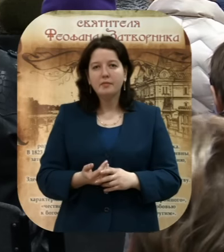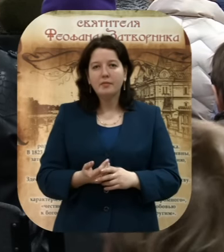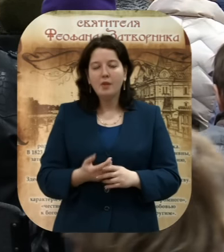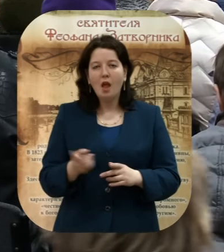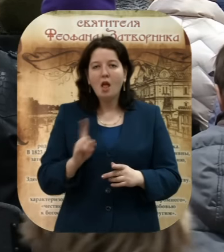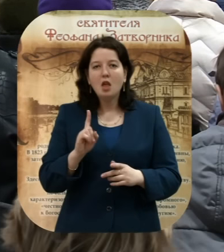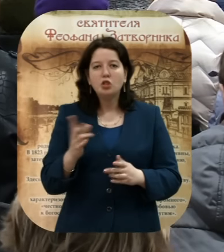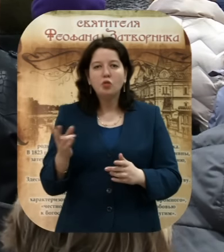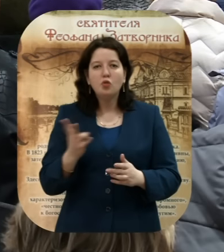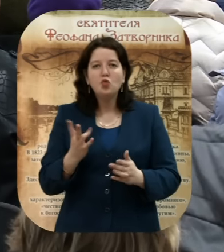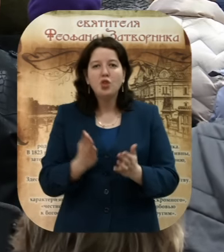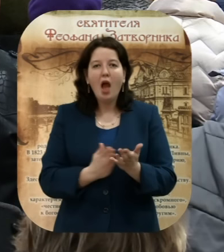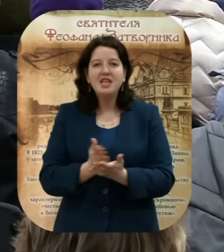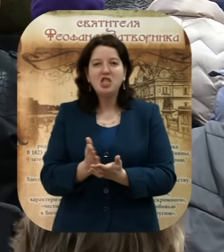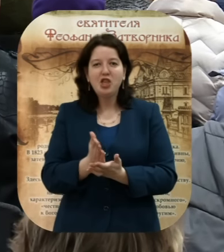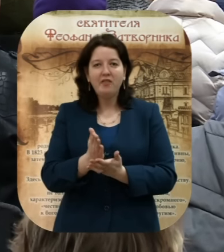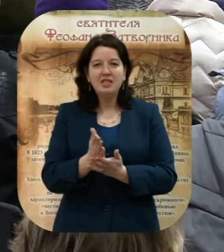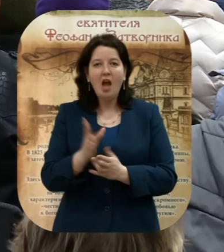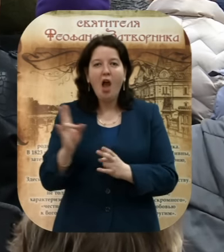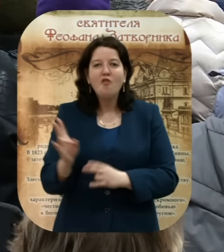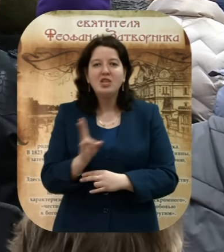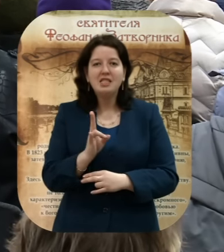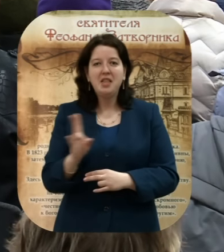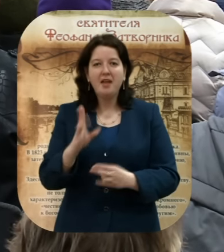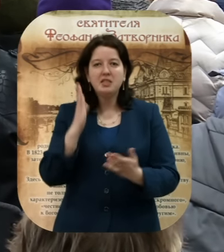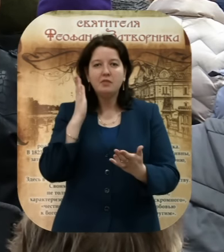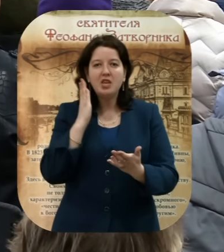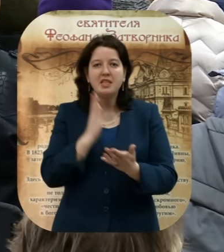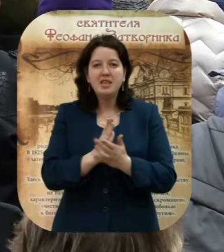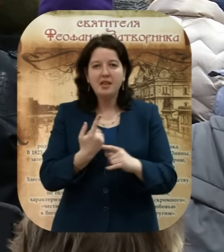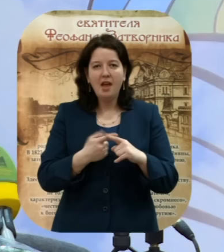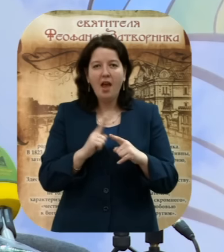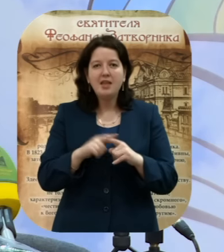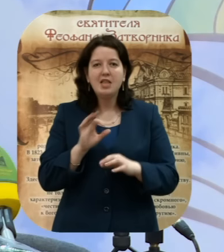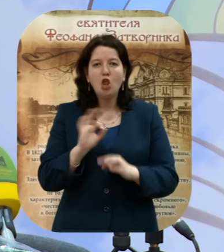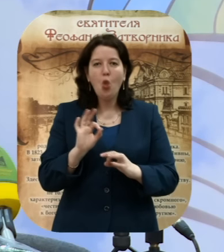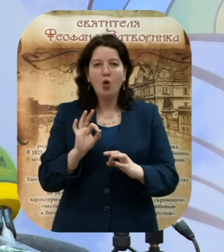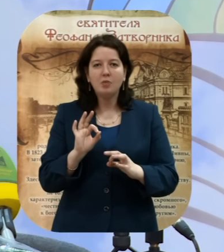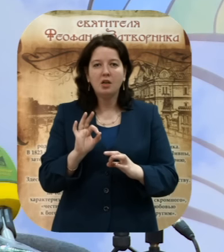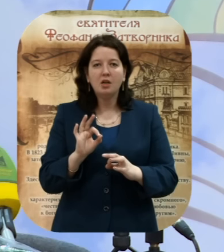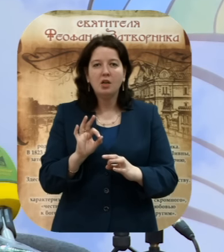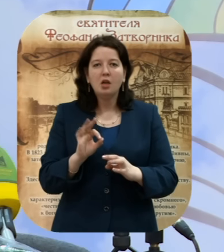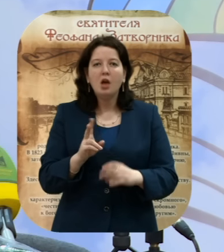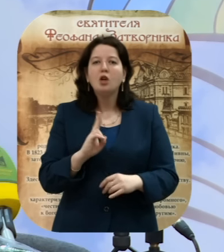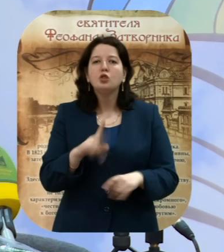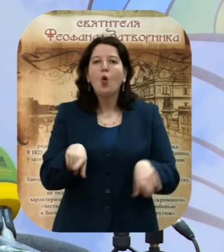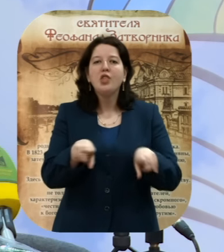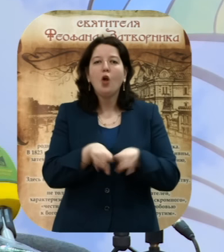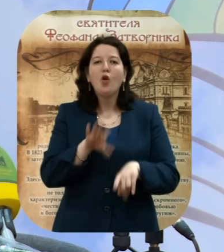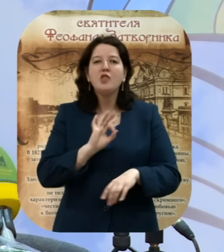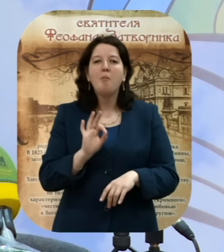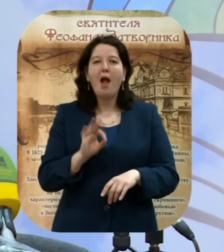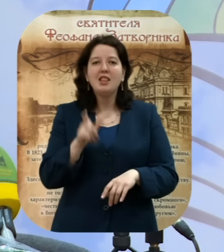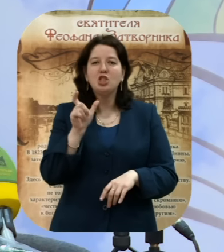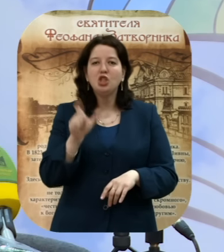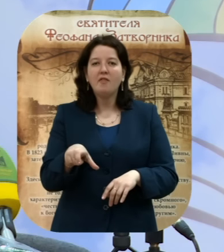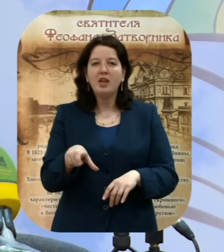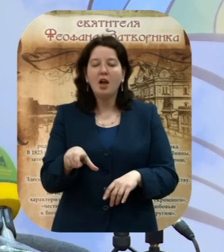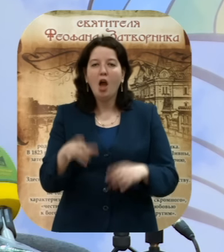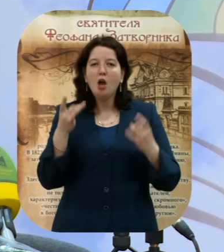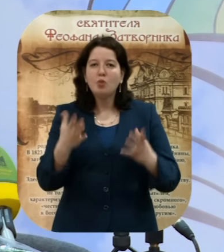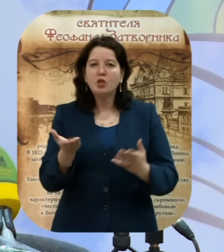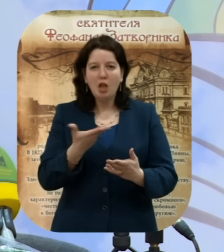на что ориентироваться мы должны. В христианстве есть эти нормы. Кто такой нормальный человек? Просто мы